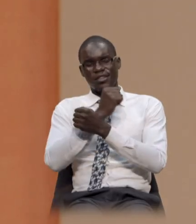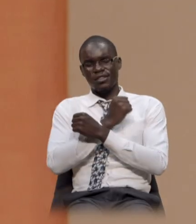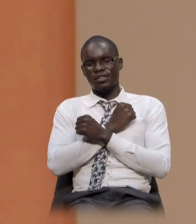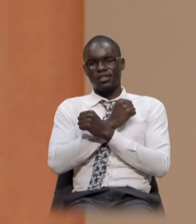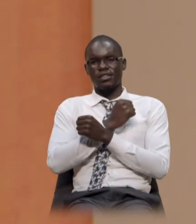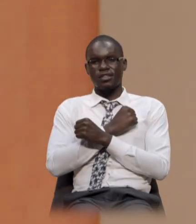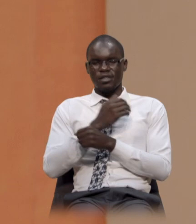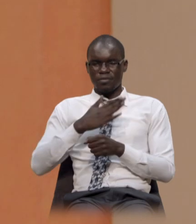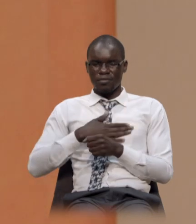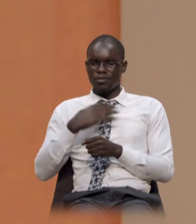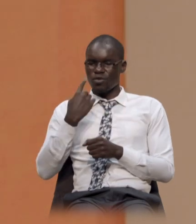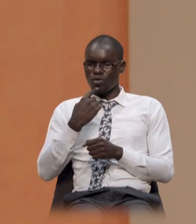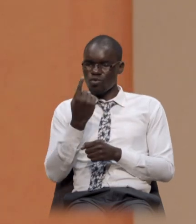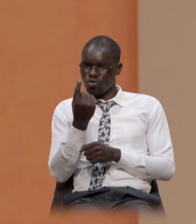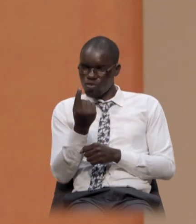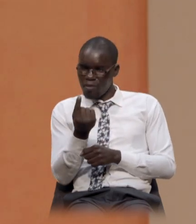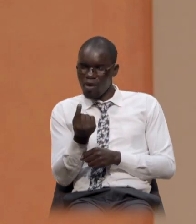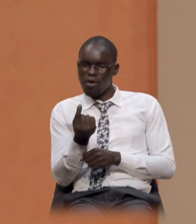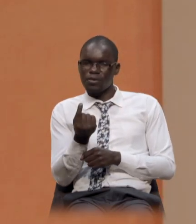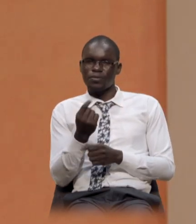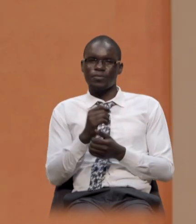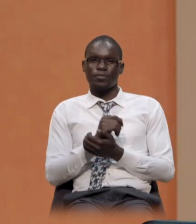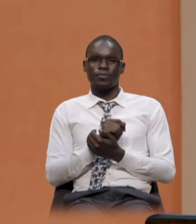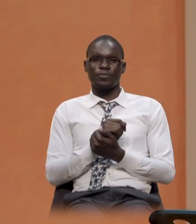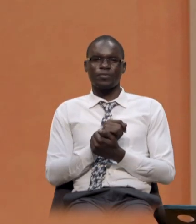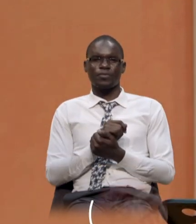ananipenda niliye mdogo.